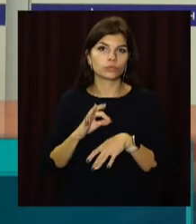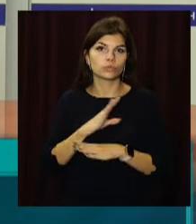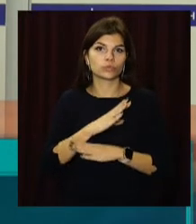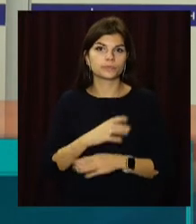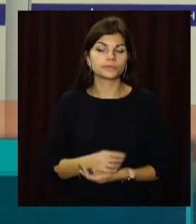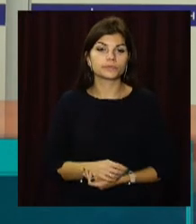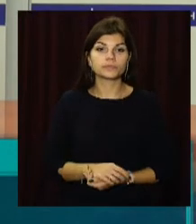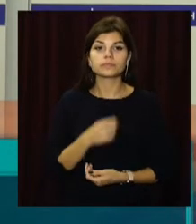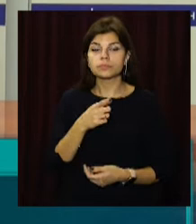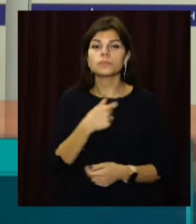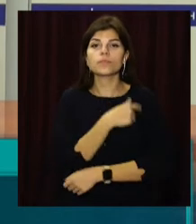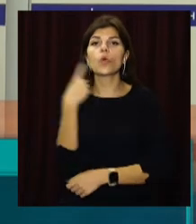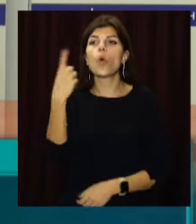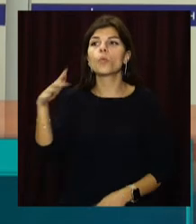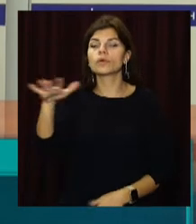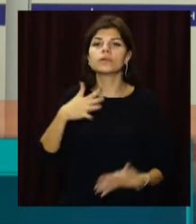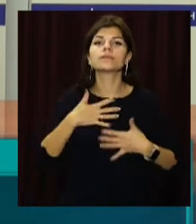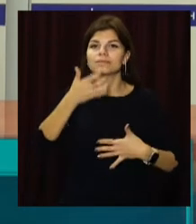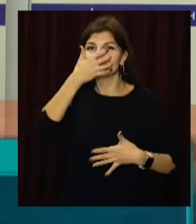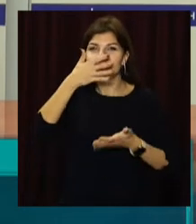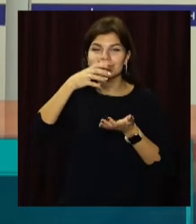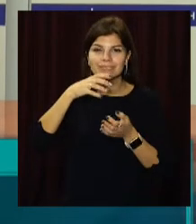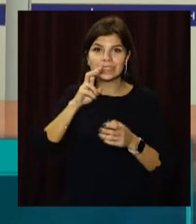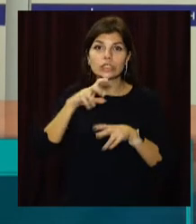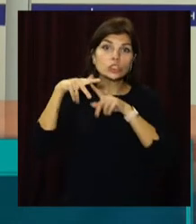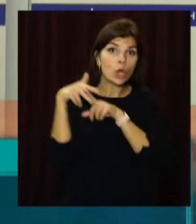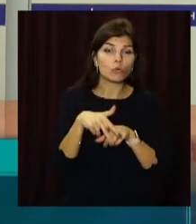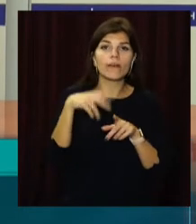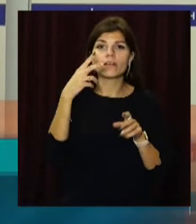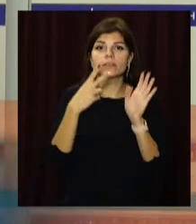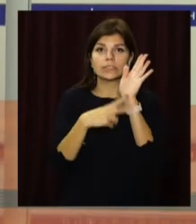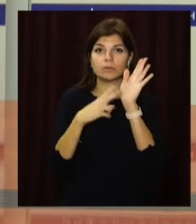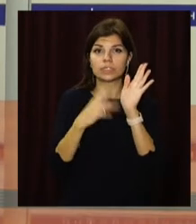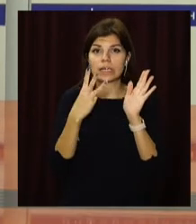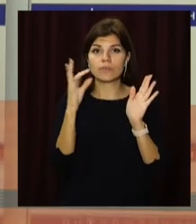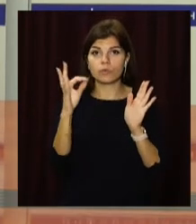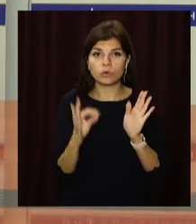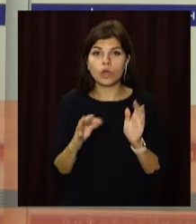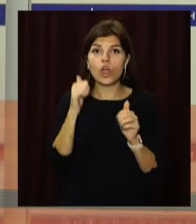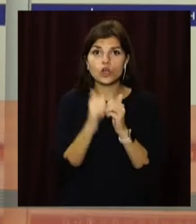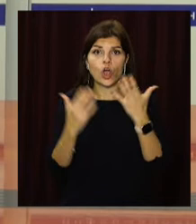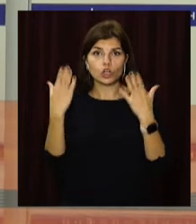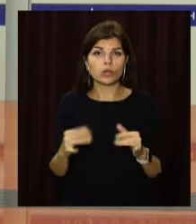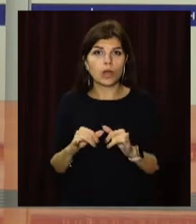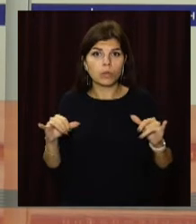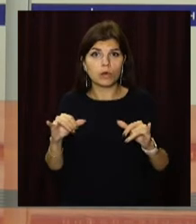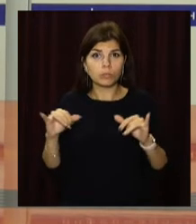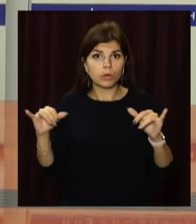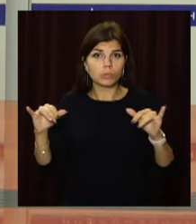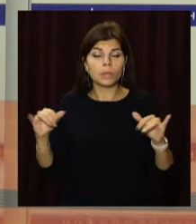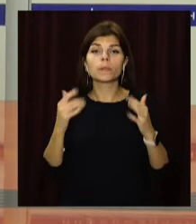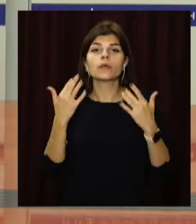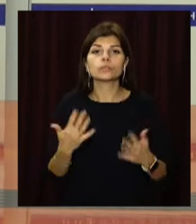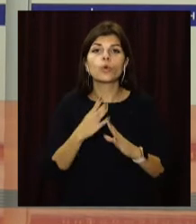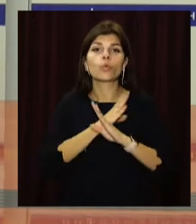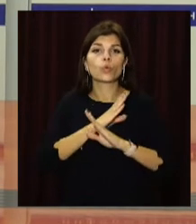ліжок з киснем в області складає 73%. І щоденна динаміка зростає, на жаль. Кількість